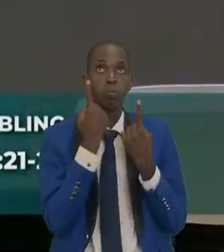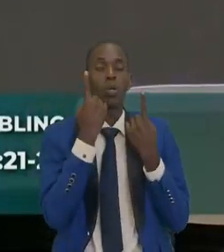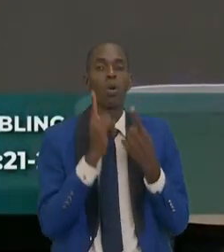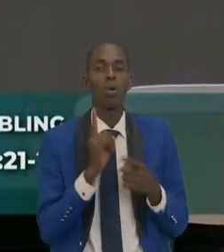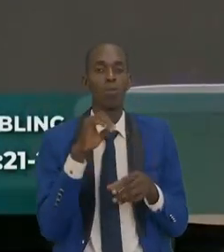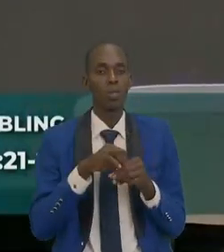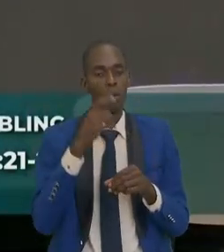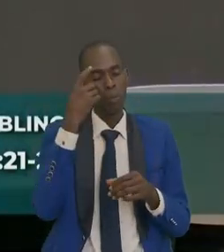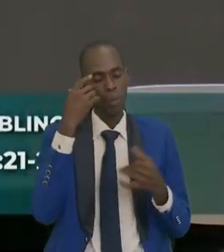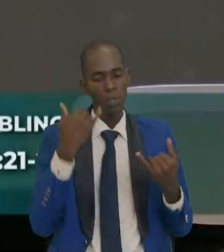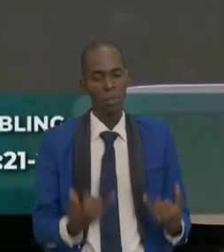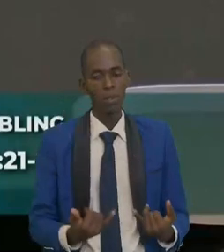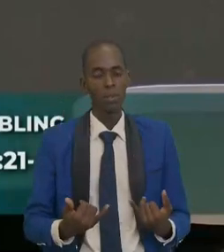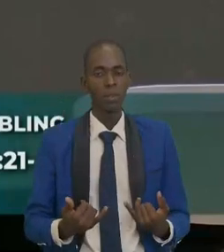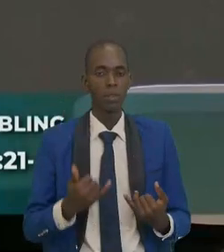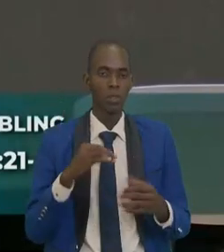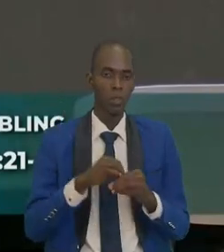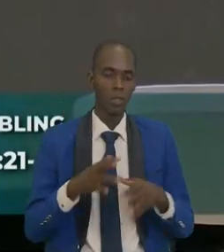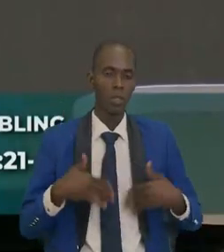vie aujourd'hui.